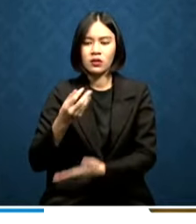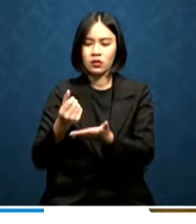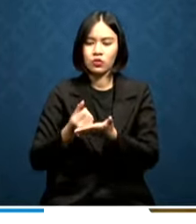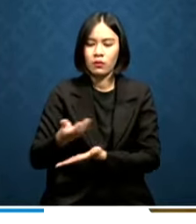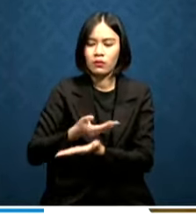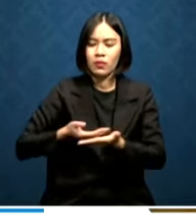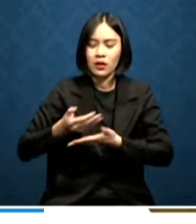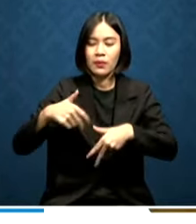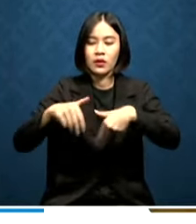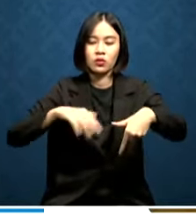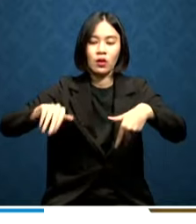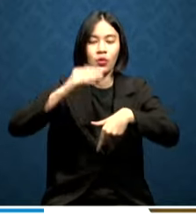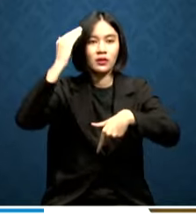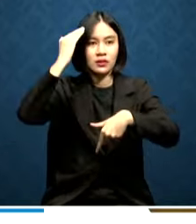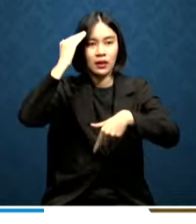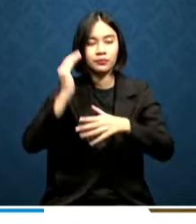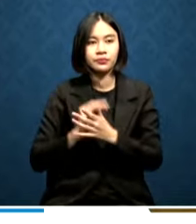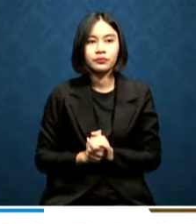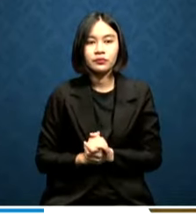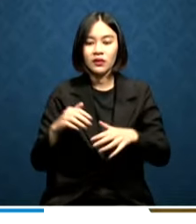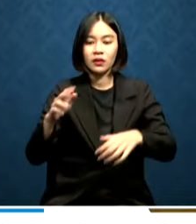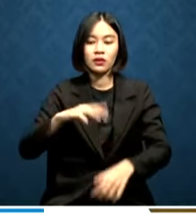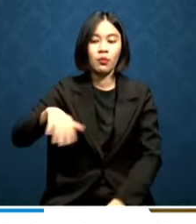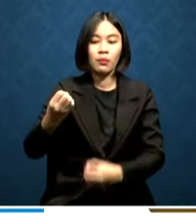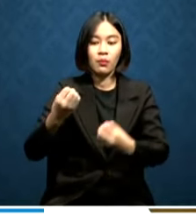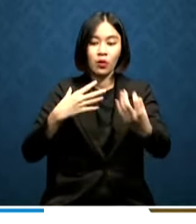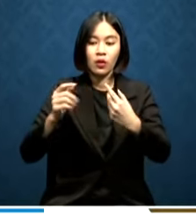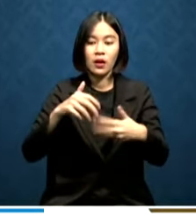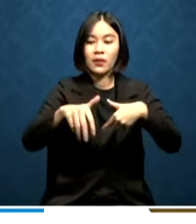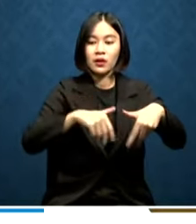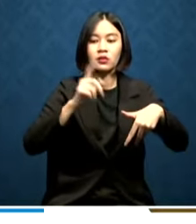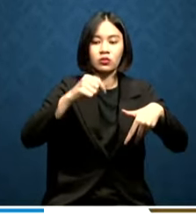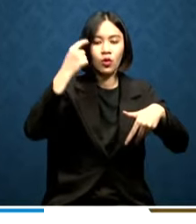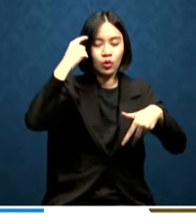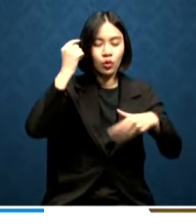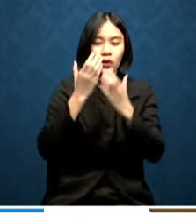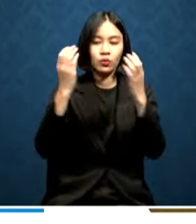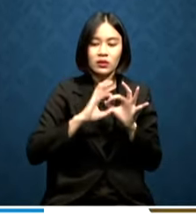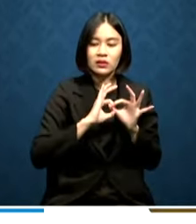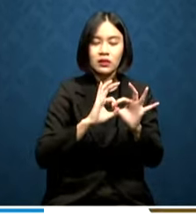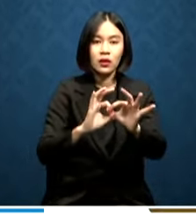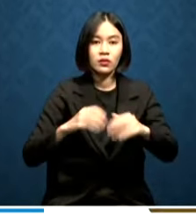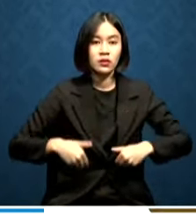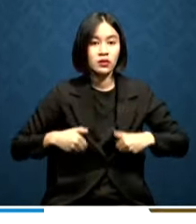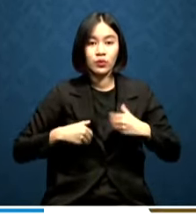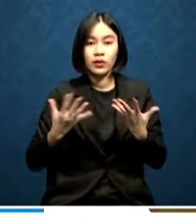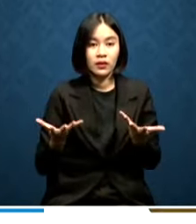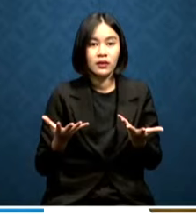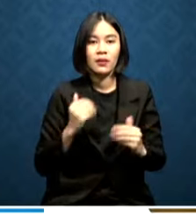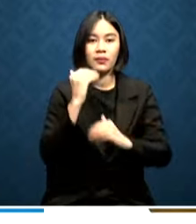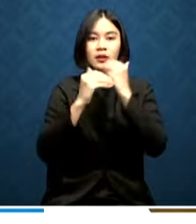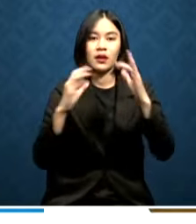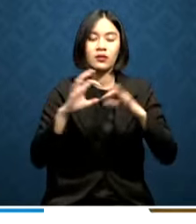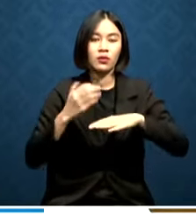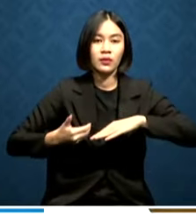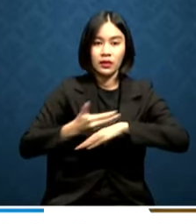ทราบอย่างที่ผมเรียนแล้วที่ท่านหลายคนพูดขึ้นมาว่าประชาชนต้องรู้ว่ารัฐธรรมนูญเกี่ยวข้องกับเขาอย่างไรมันเป็นการพัฒนาการทางด้านการเมืองด้วยต